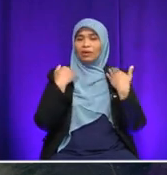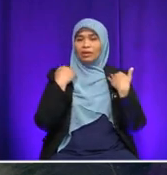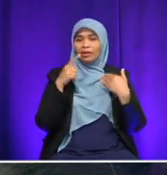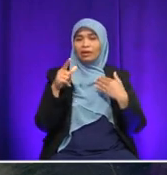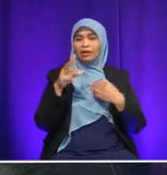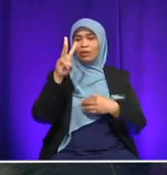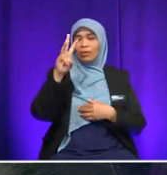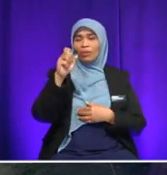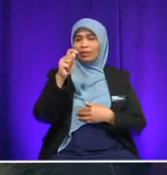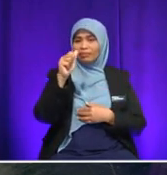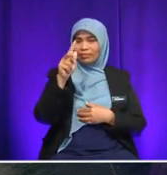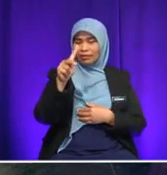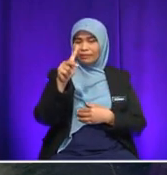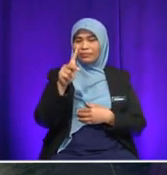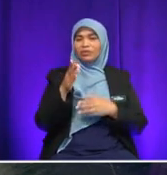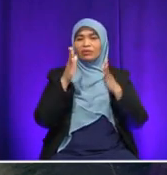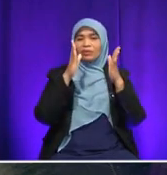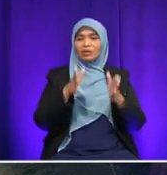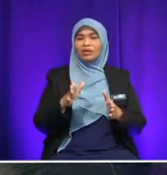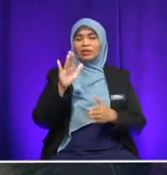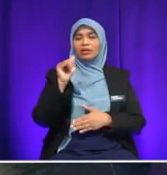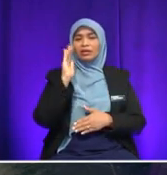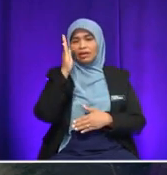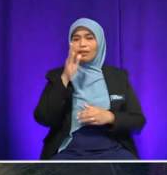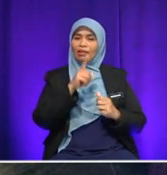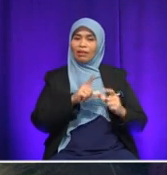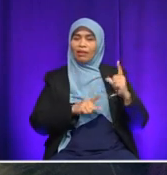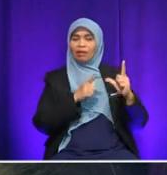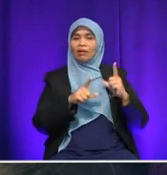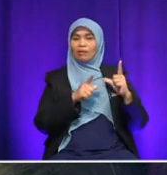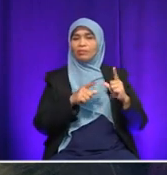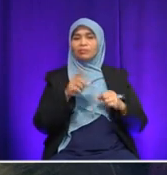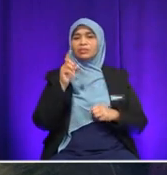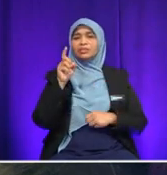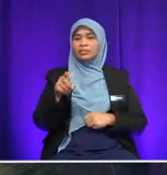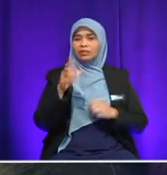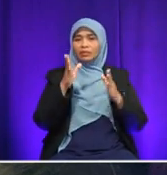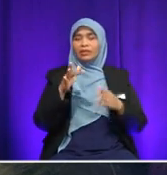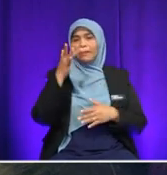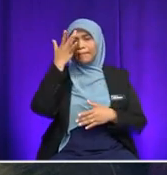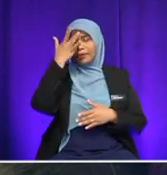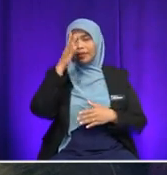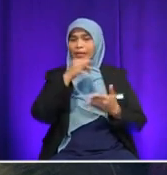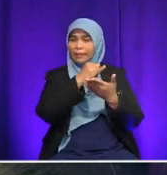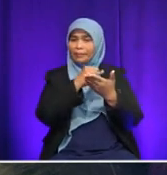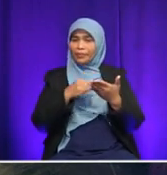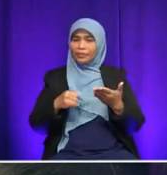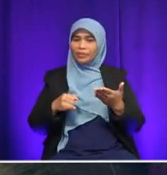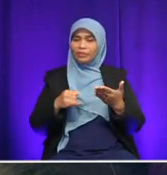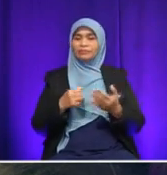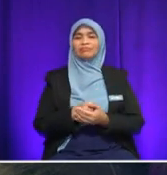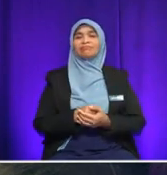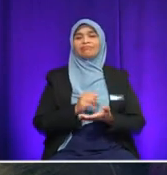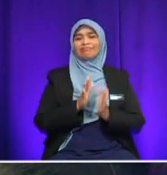Jadi orang yang akan melakonkan watak aku itu mestilah orang yang pandai melukis. Okey, dan tadi cikgu dah konon-kononlah